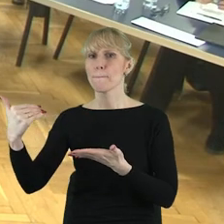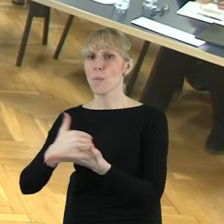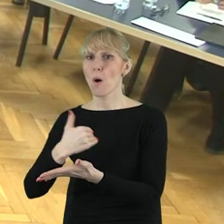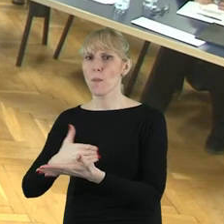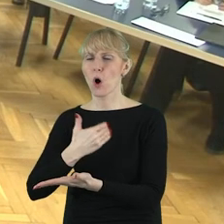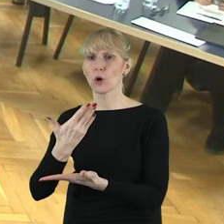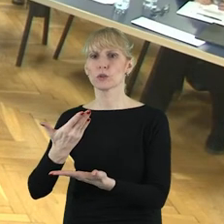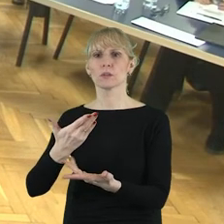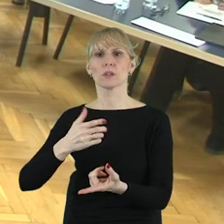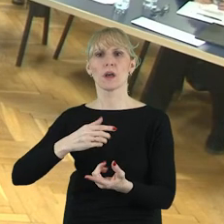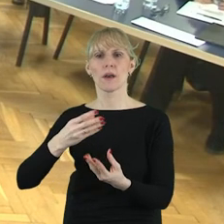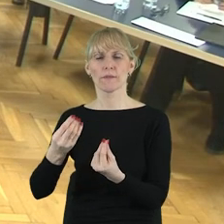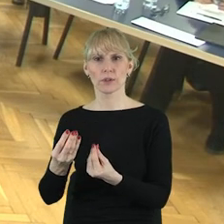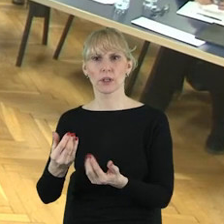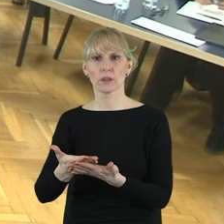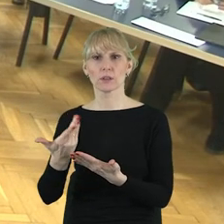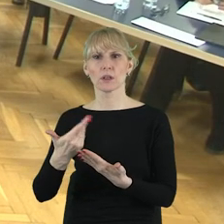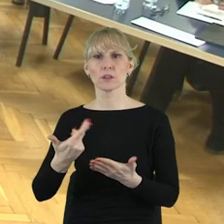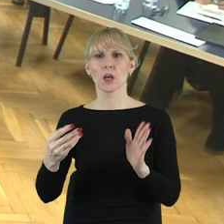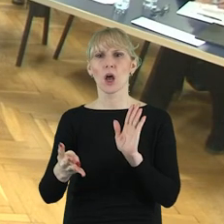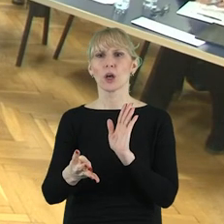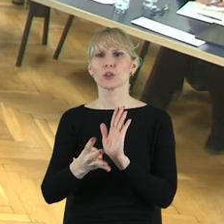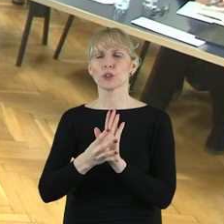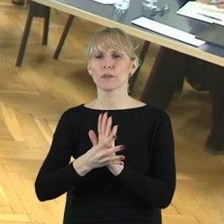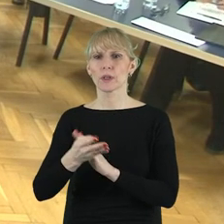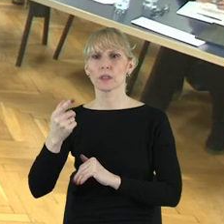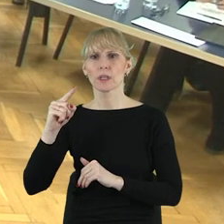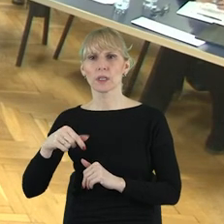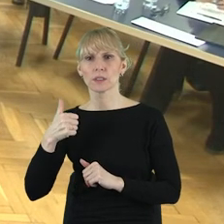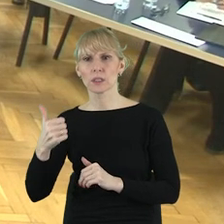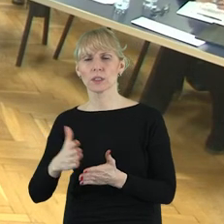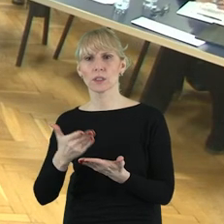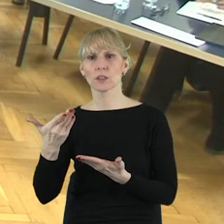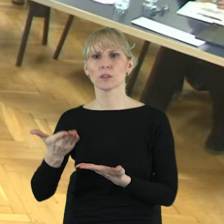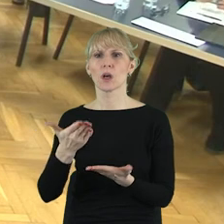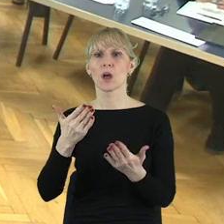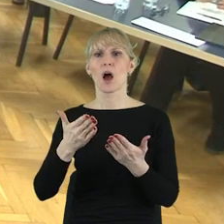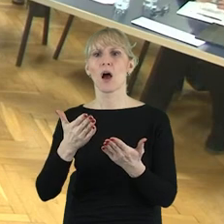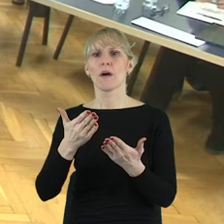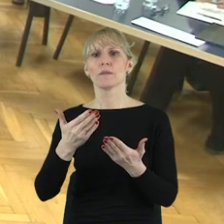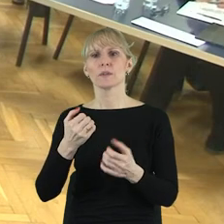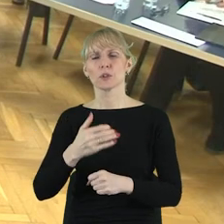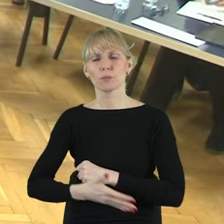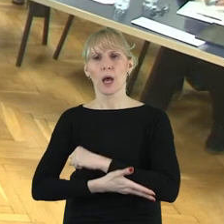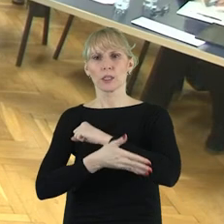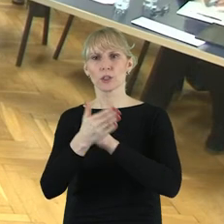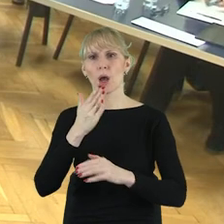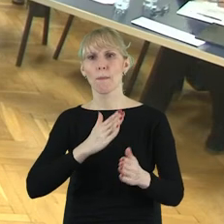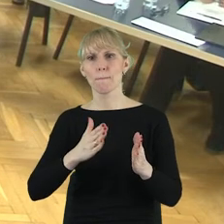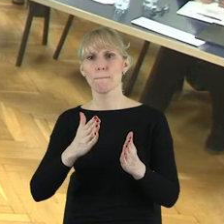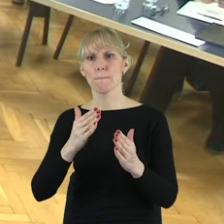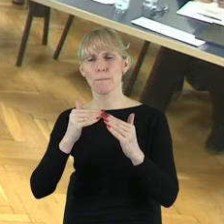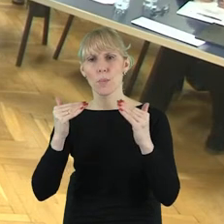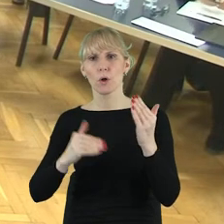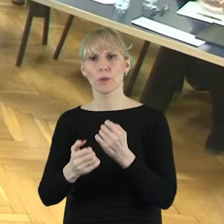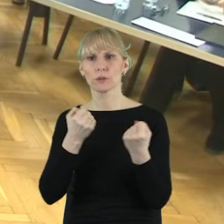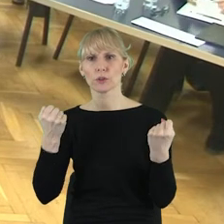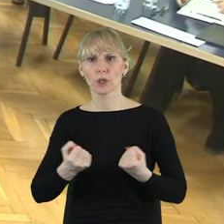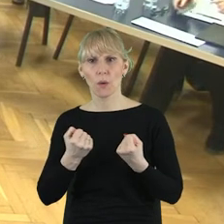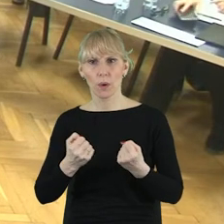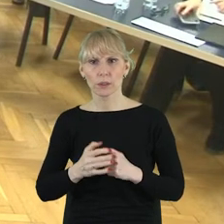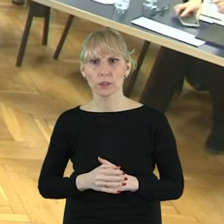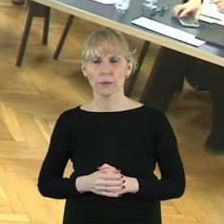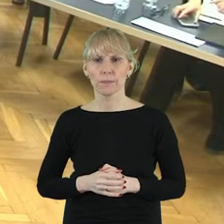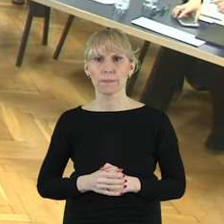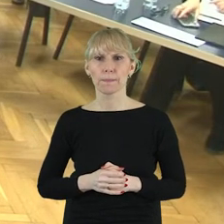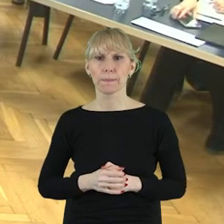przyznanie pomocy finansowej w ramach poddziałania 19.1 wsparcie przygotowawcze w ramach PROW na lata 2014-2020 wsparcie dla lokalnych grup działania